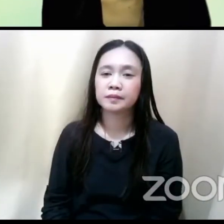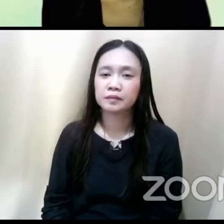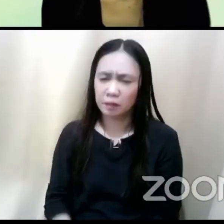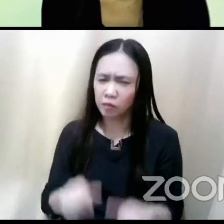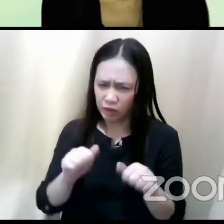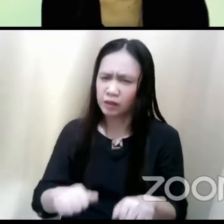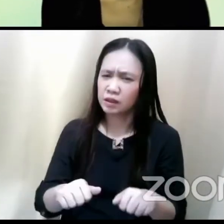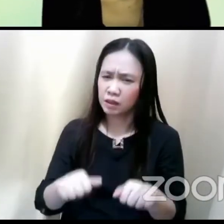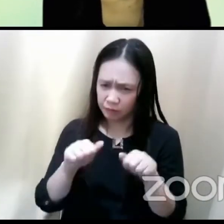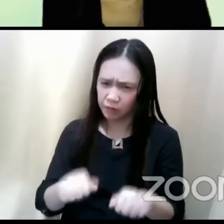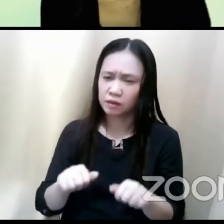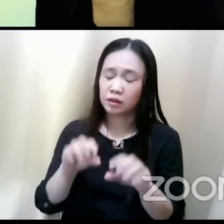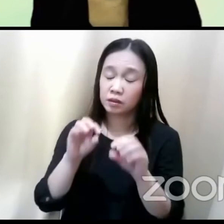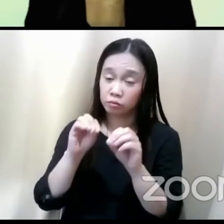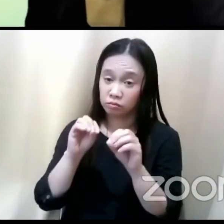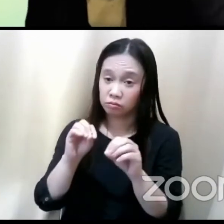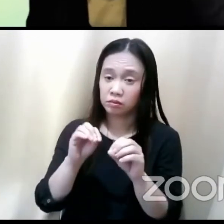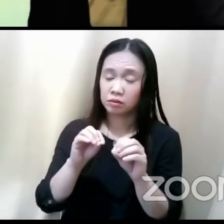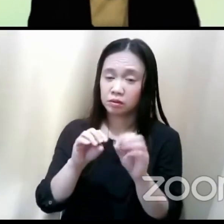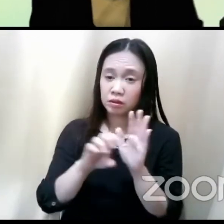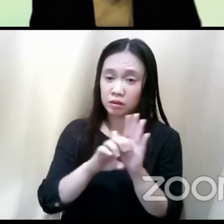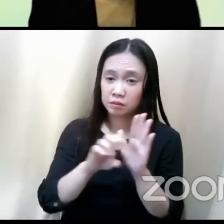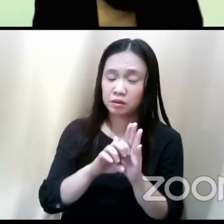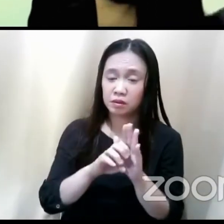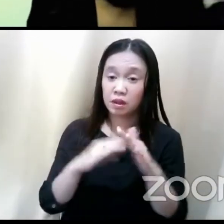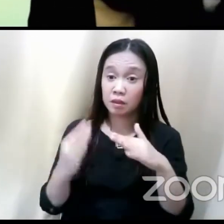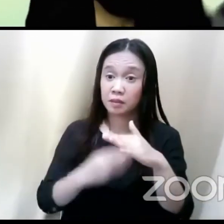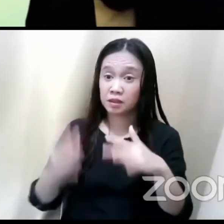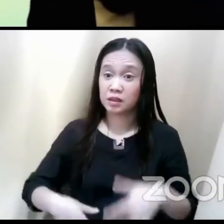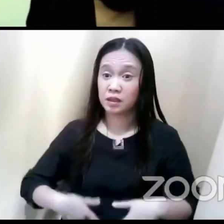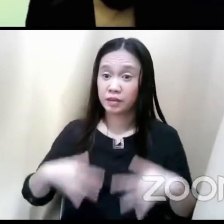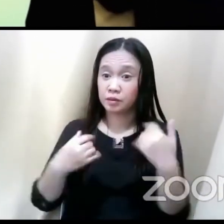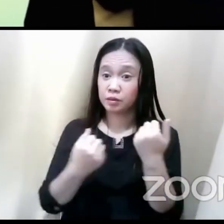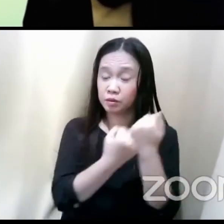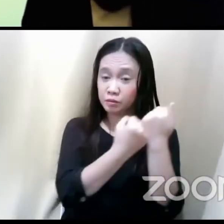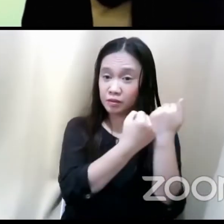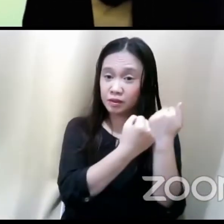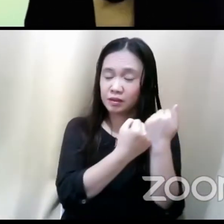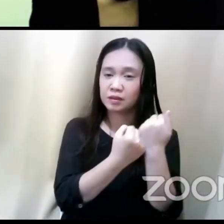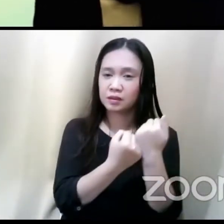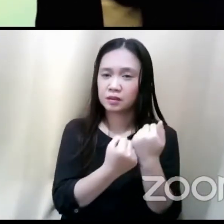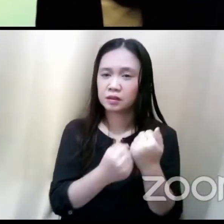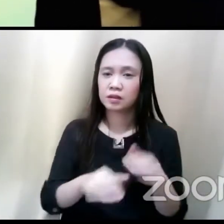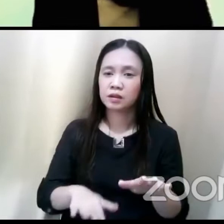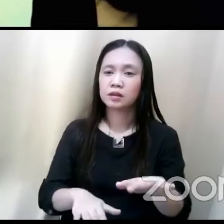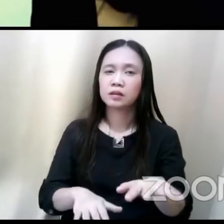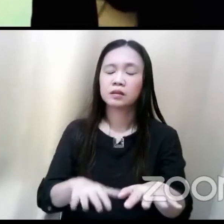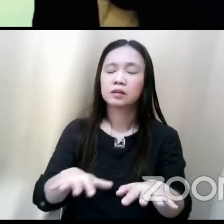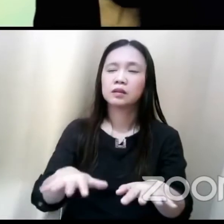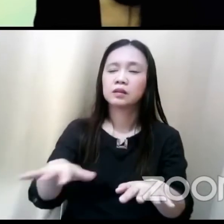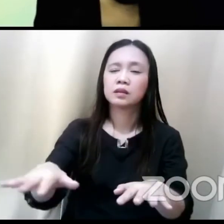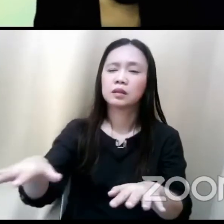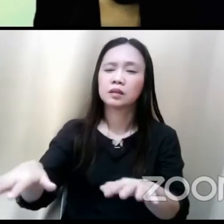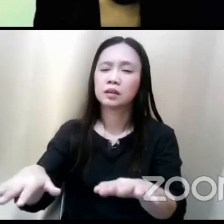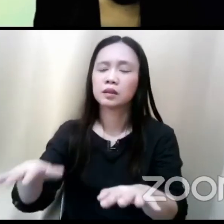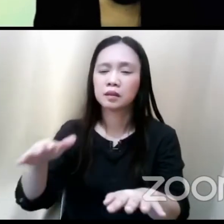pwede silang maturuan, for example, basic life support, no? Kaya makakapa naman nila kung ang